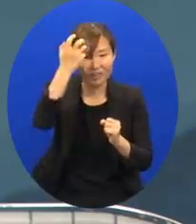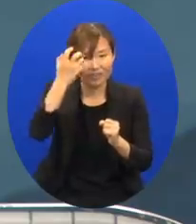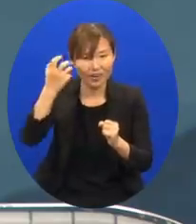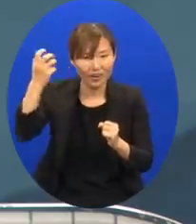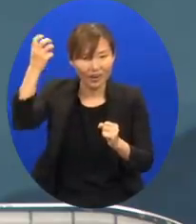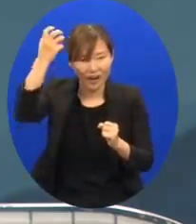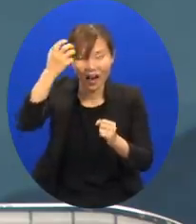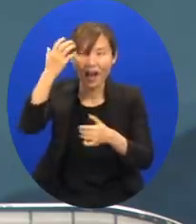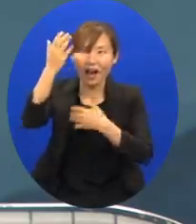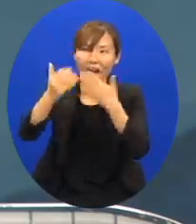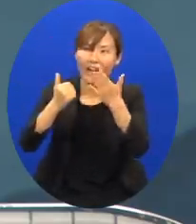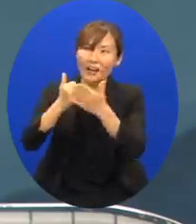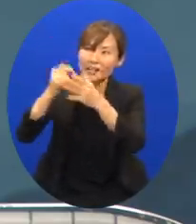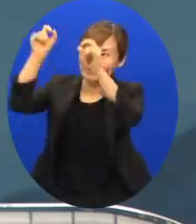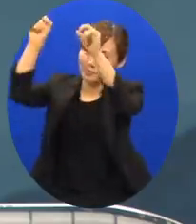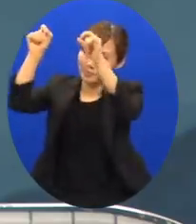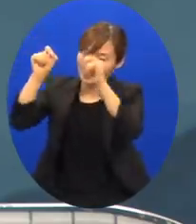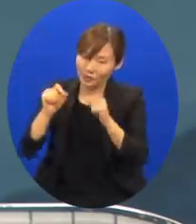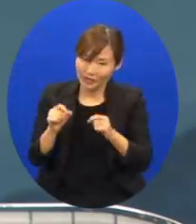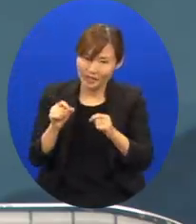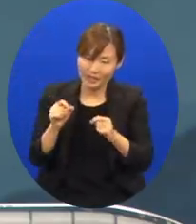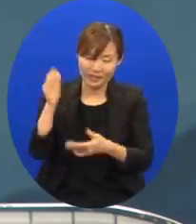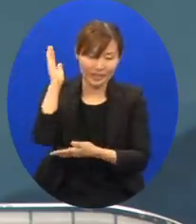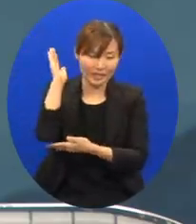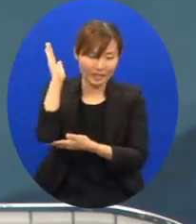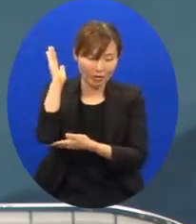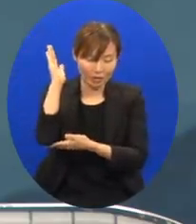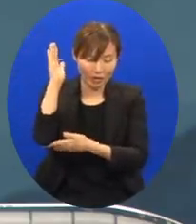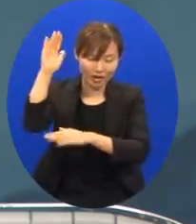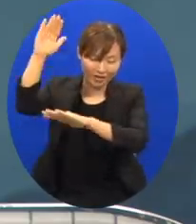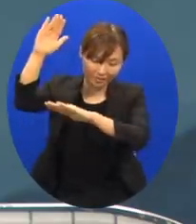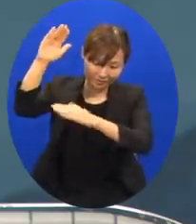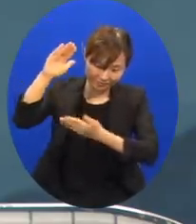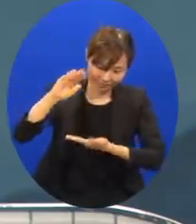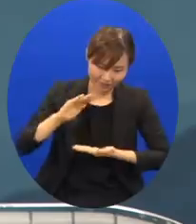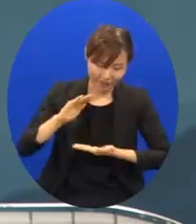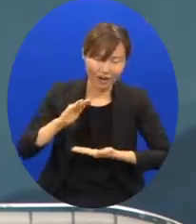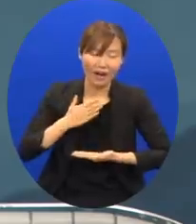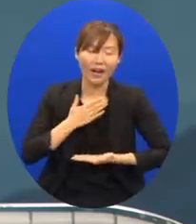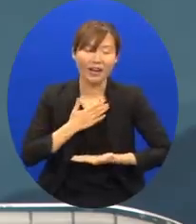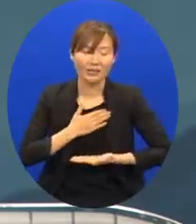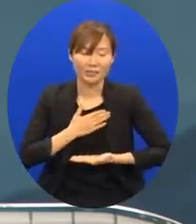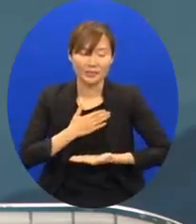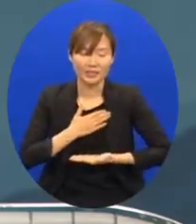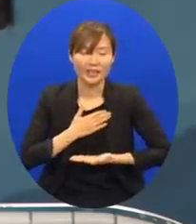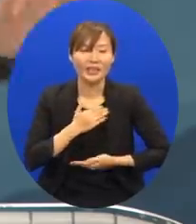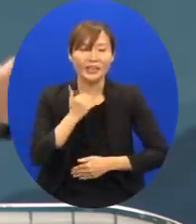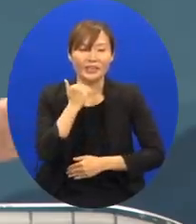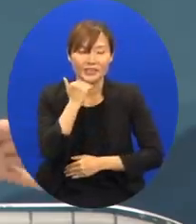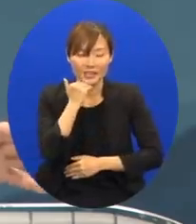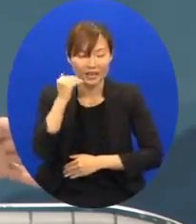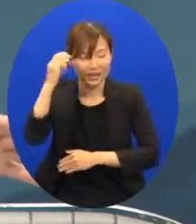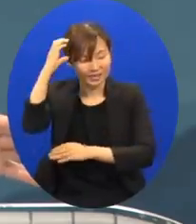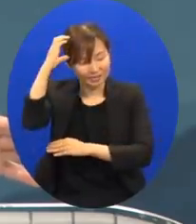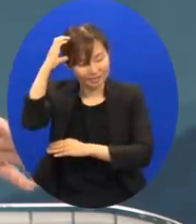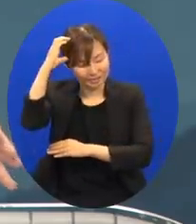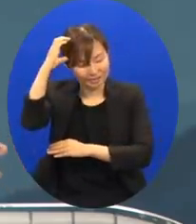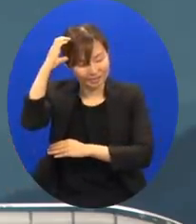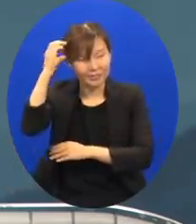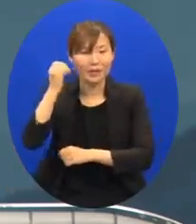알게 하실 거라고 믿겠습니다 그리고 저는 기다리겠습니다 그게 그때부터 저의 설교 준비